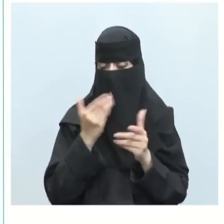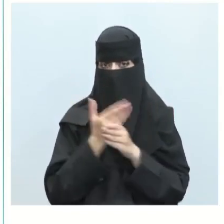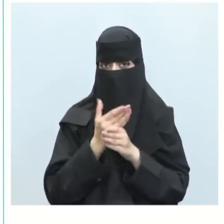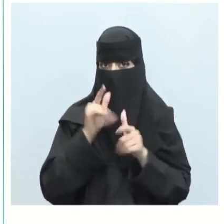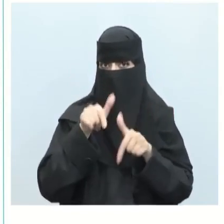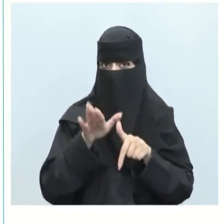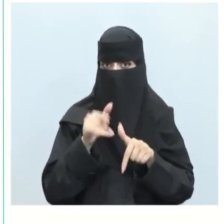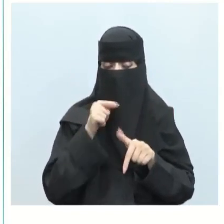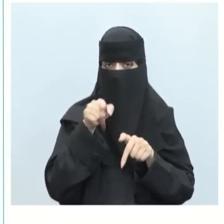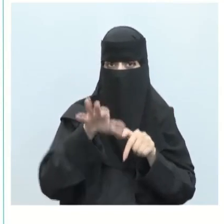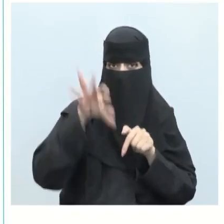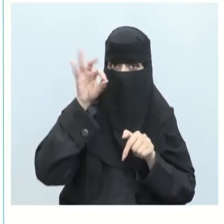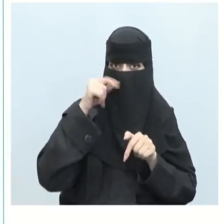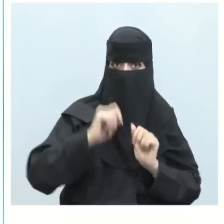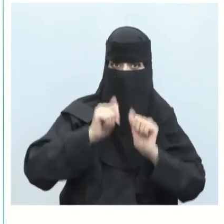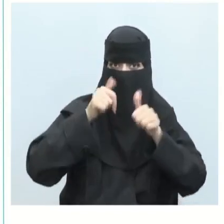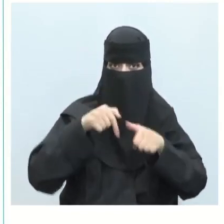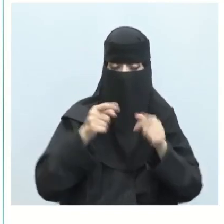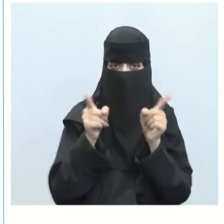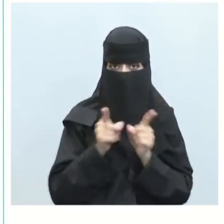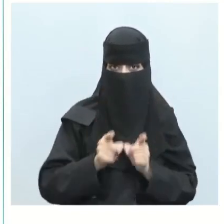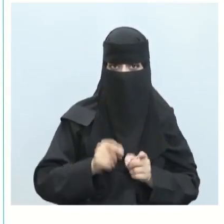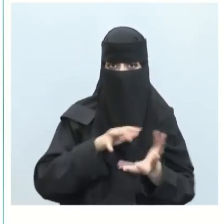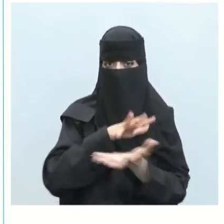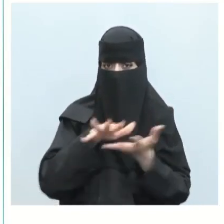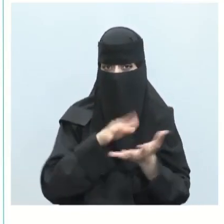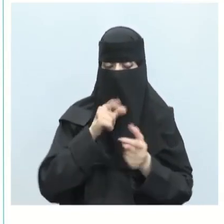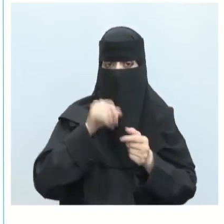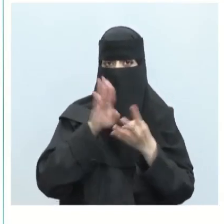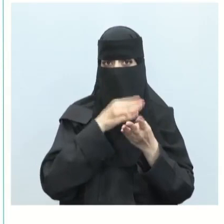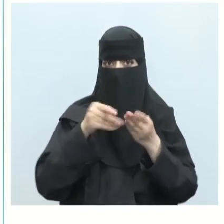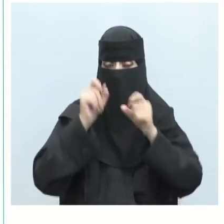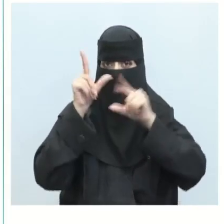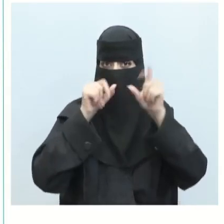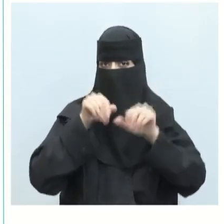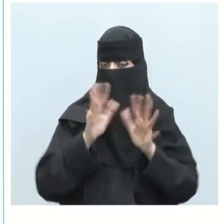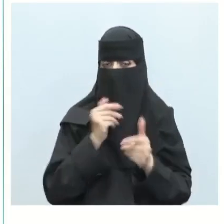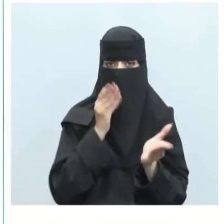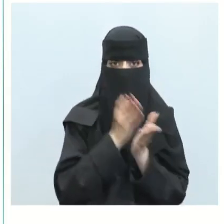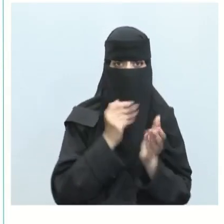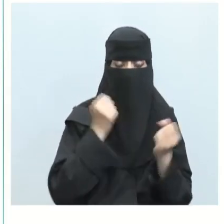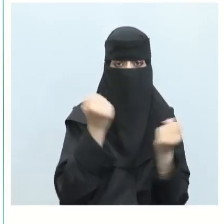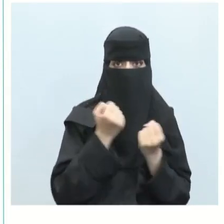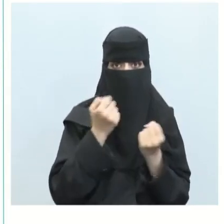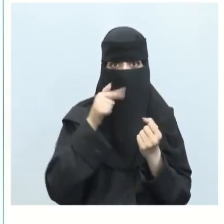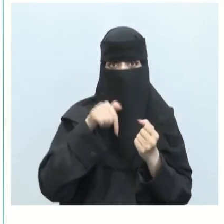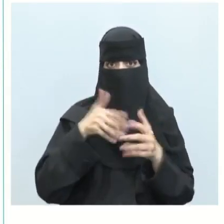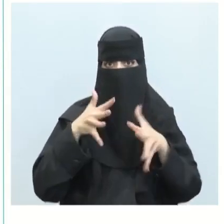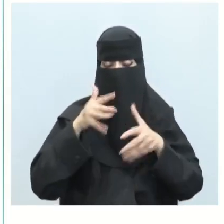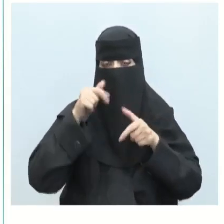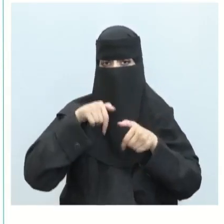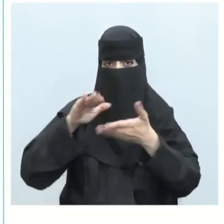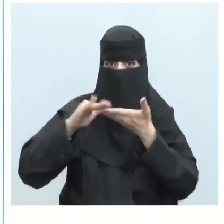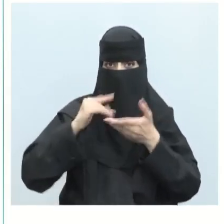لان هذا هذا الخيار يقوم بتحديد مشكلات الشبكه واي سلوك او نشاط مشبوه بما